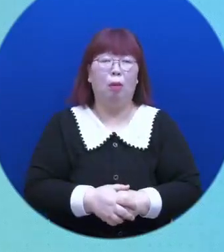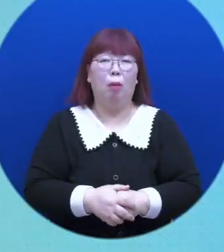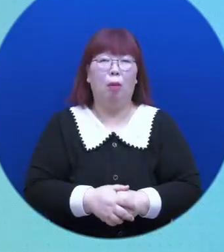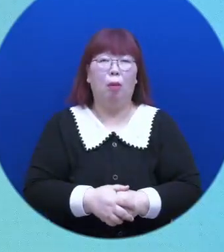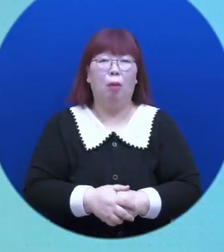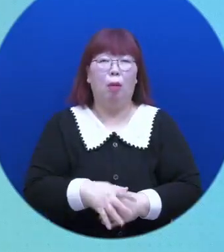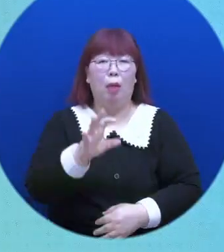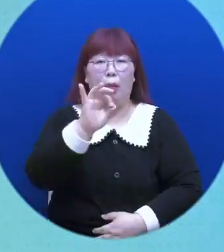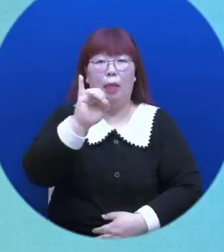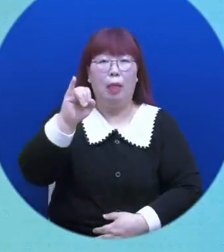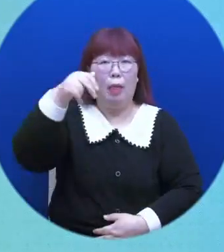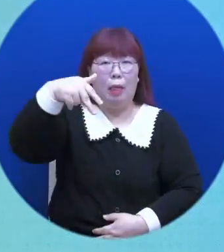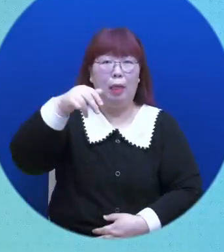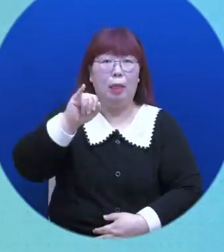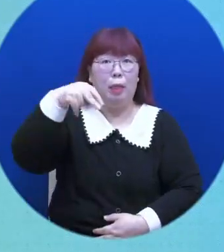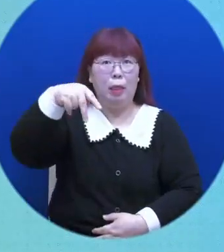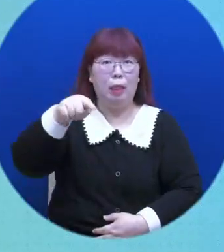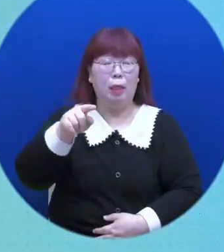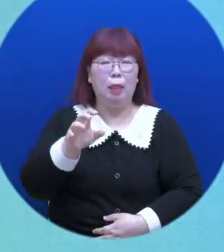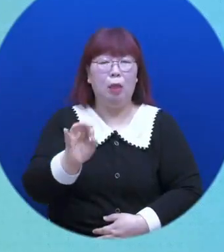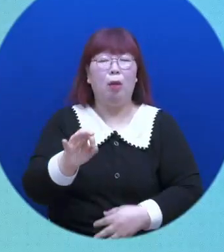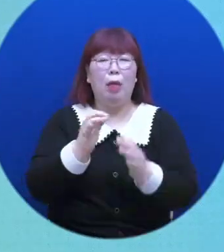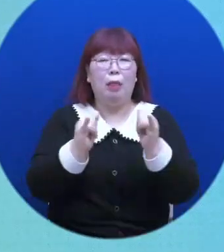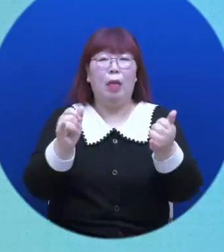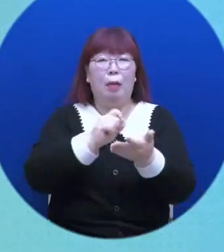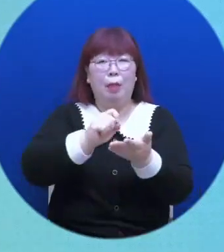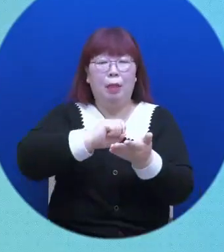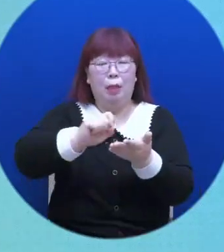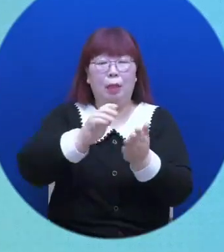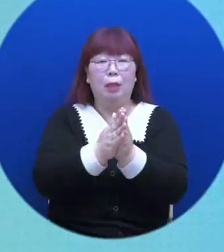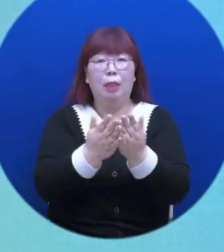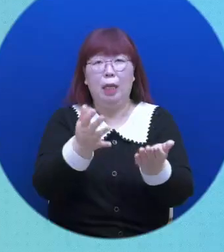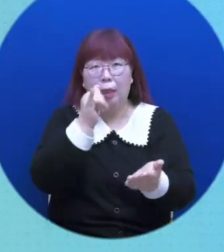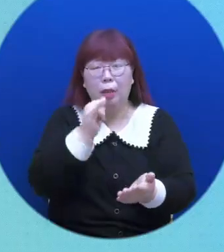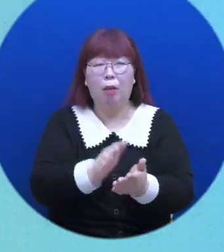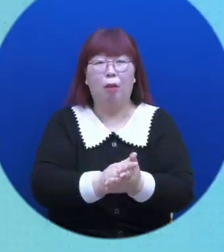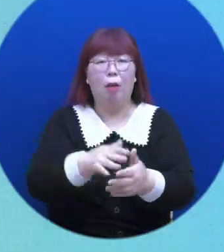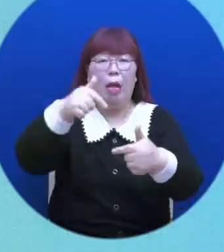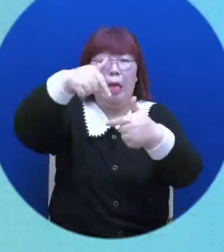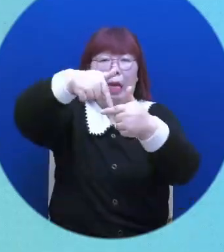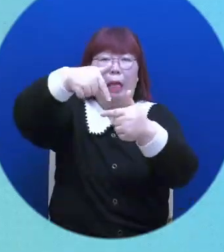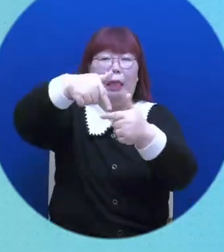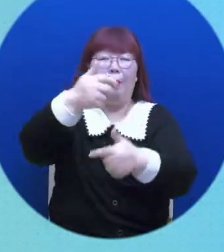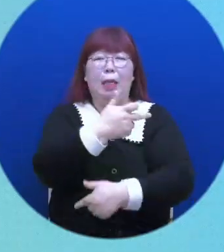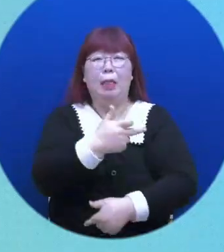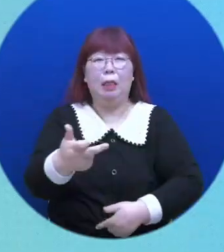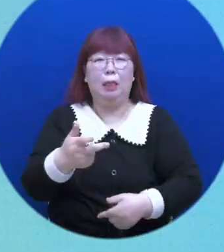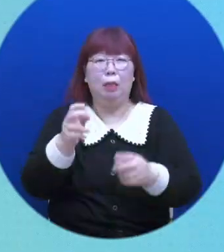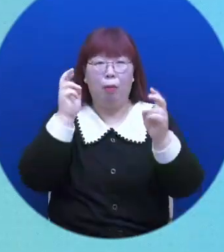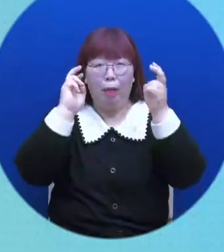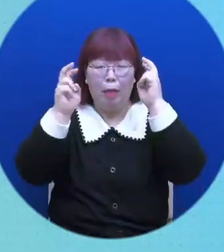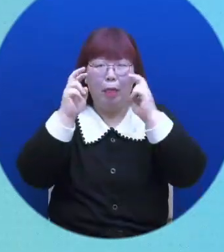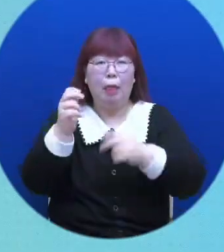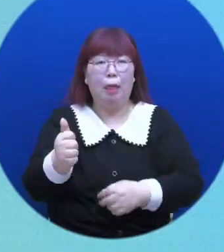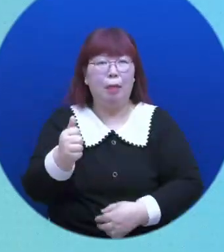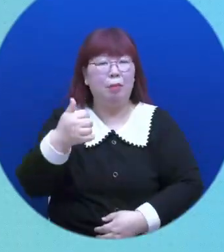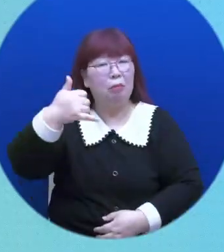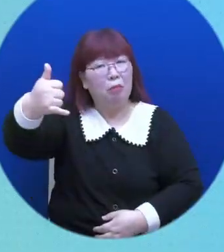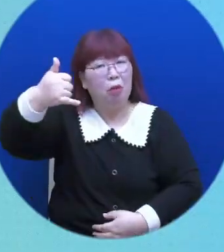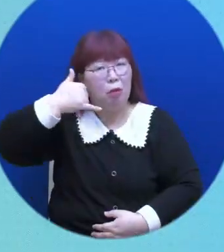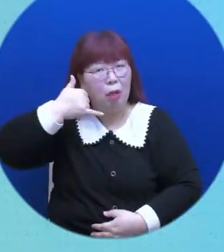이지성 씨 저자가 어느 날 강남에 있는 대기업의 총수 사모님이 전화가 왔대요.